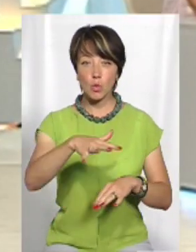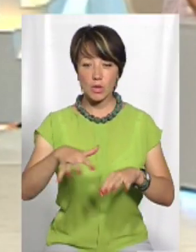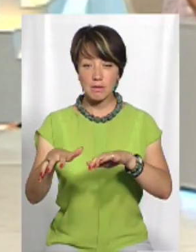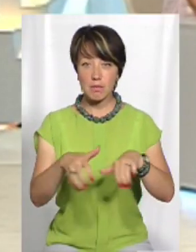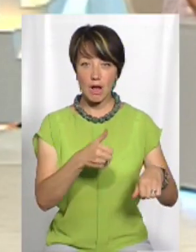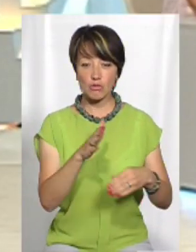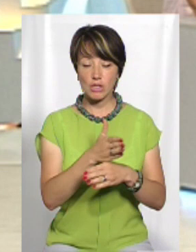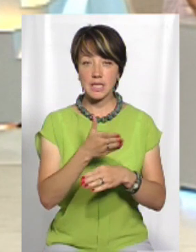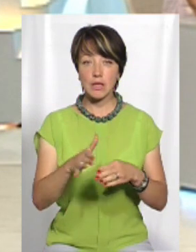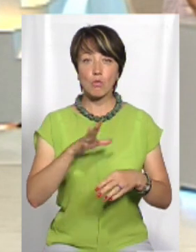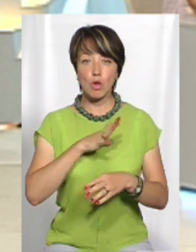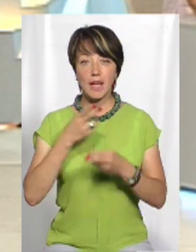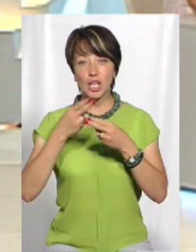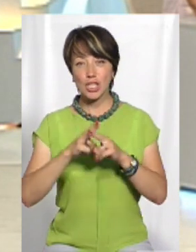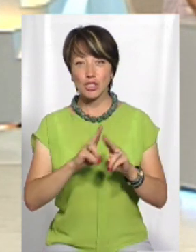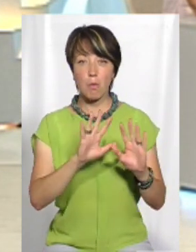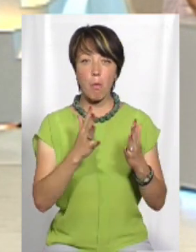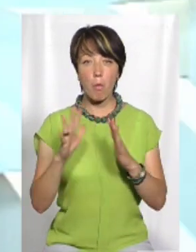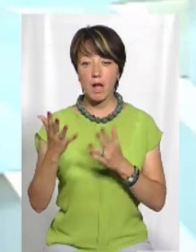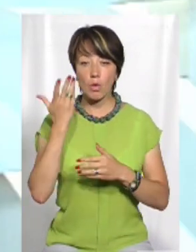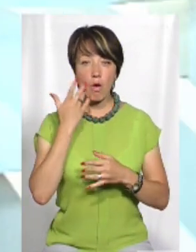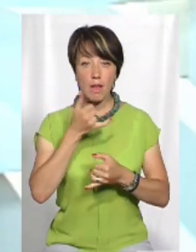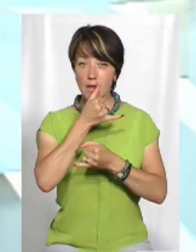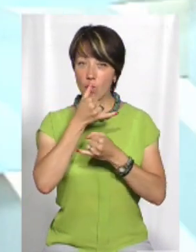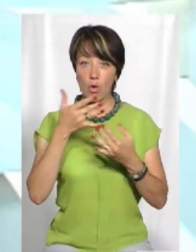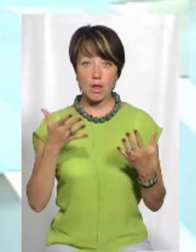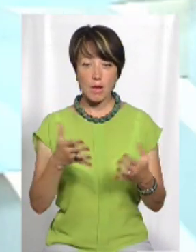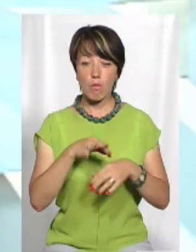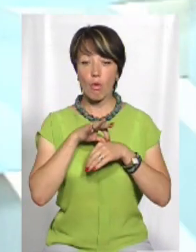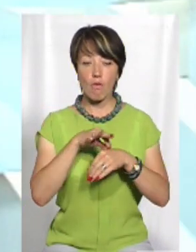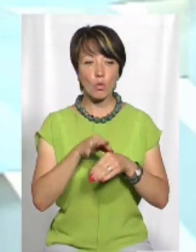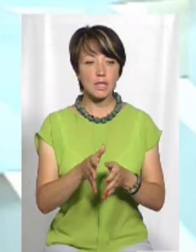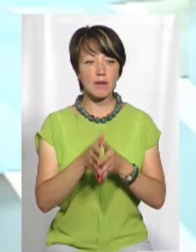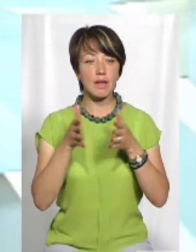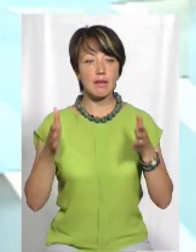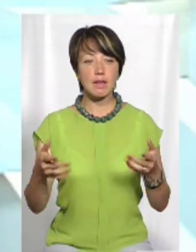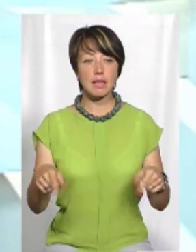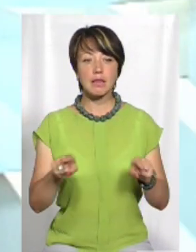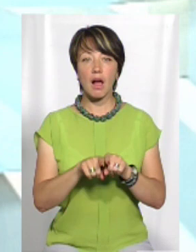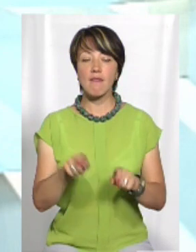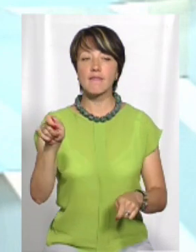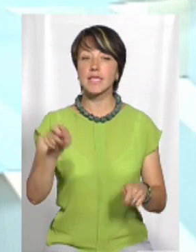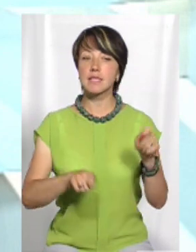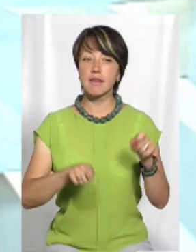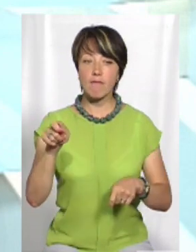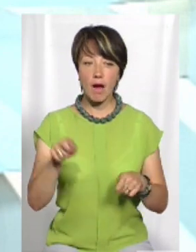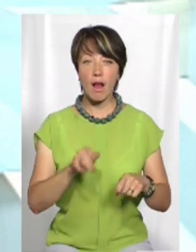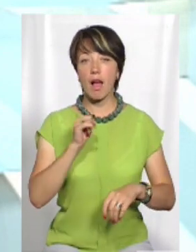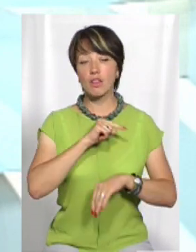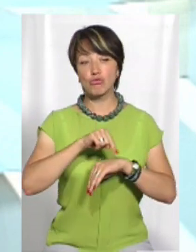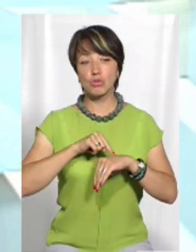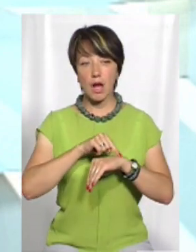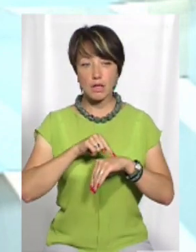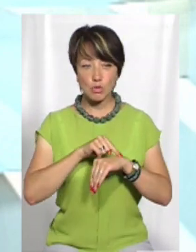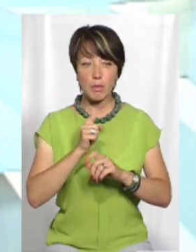І були технічні моменти, коли ми не могли просто взагалі проводити великі такі фестивалі. Але з часом ми